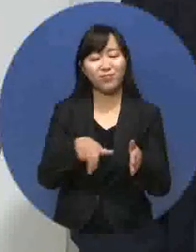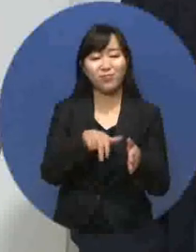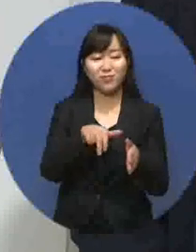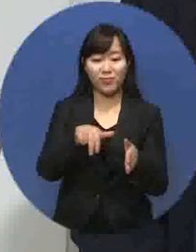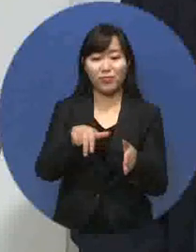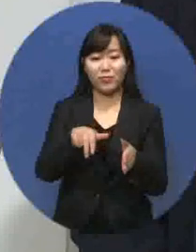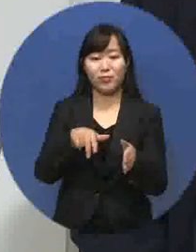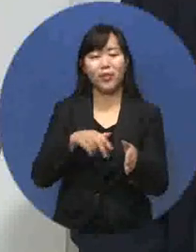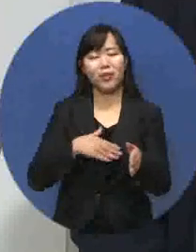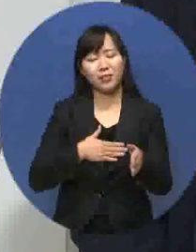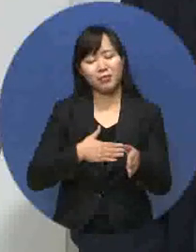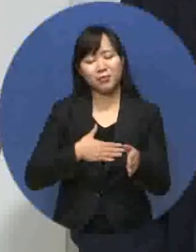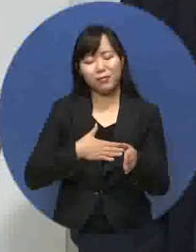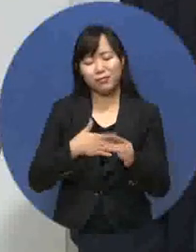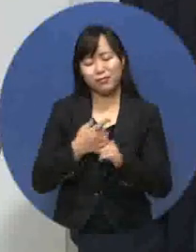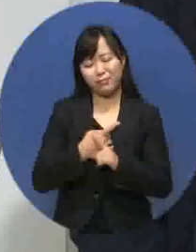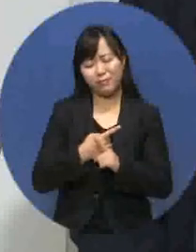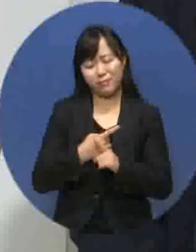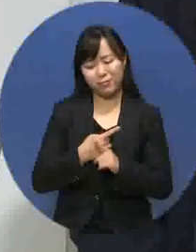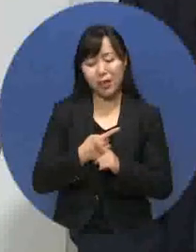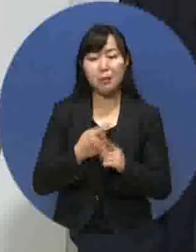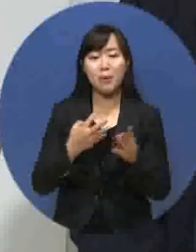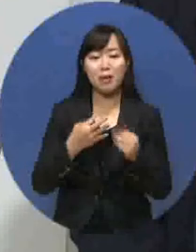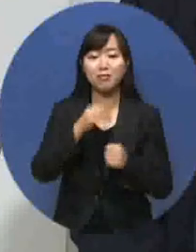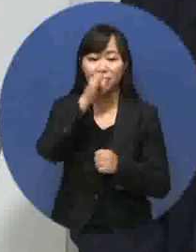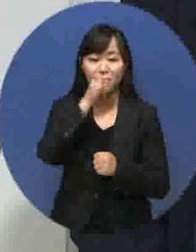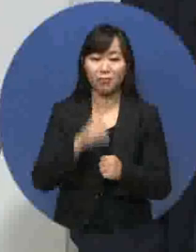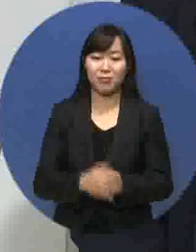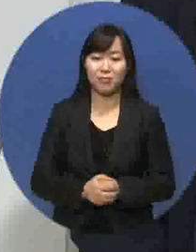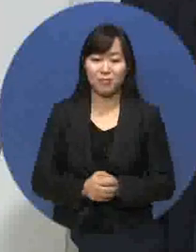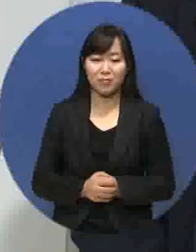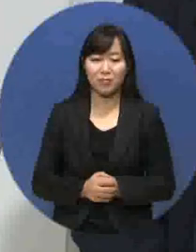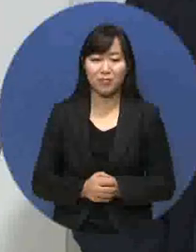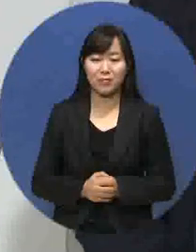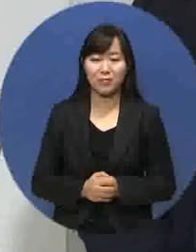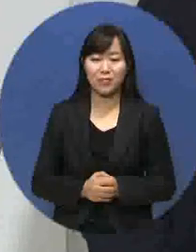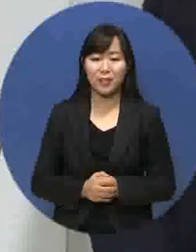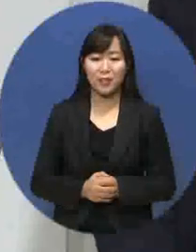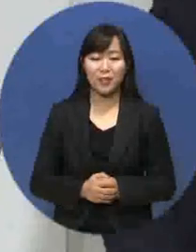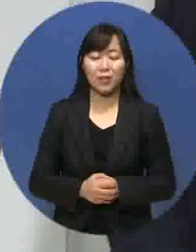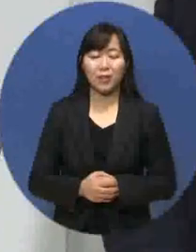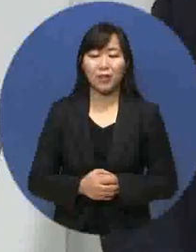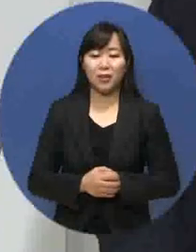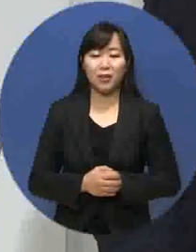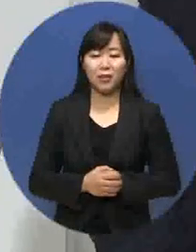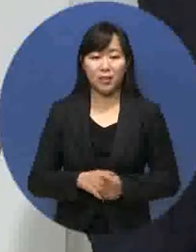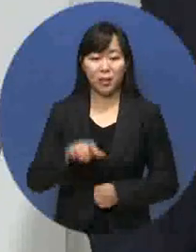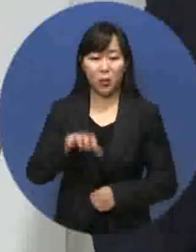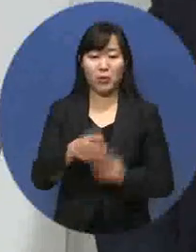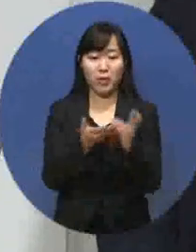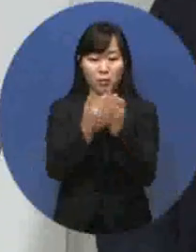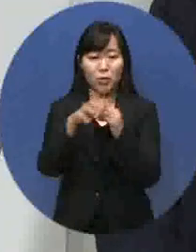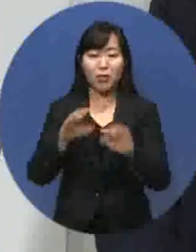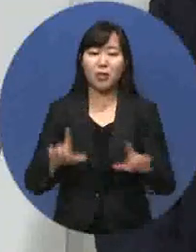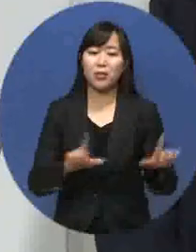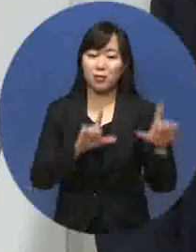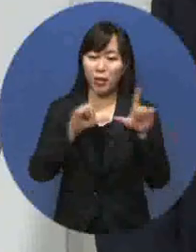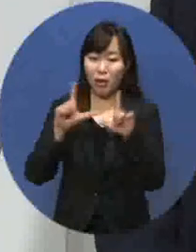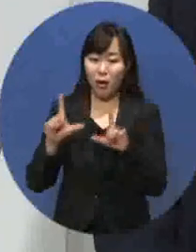치유를 많이 받았던 것 같아요. 제주도를 여행을 하면서. 심리적으로. 예. 네, 그래서, 아, 이곳에서